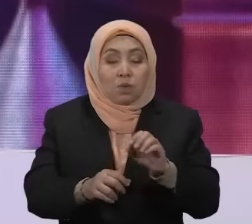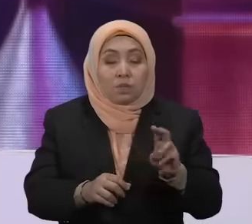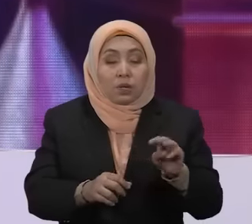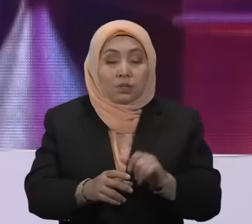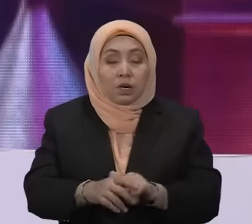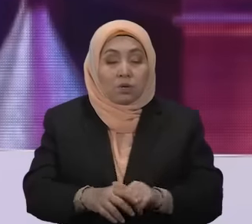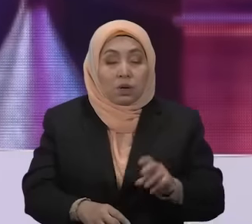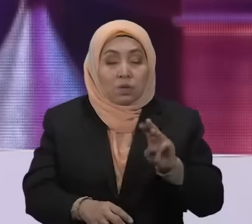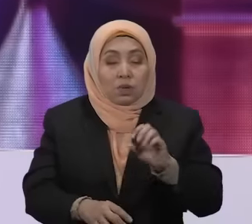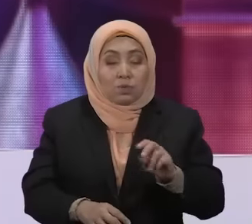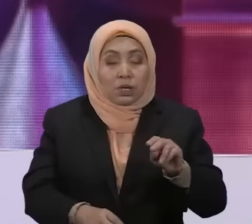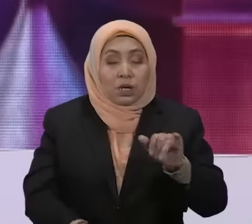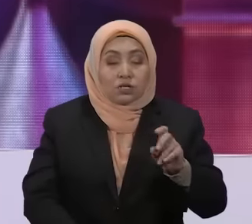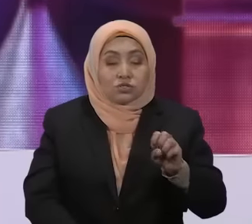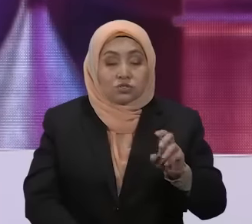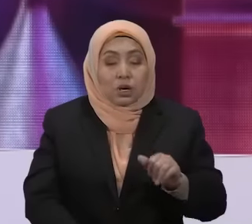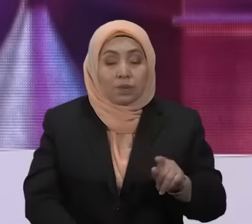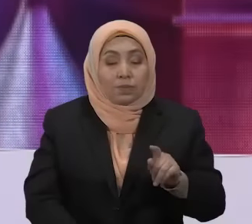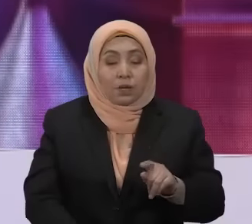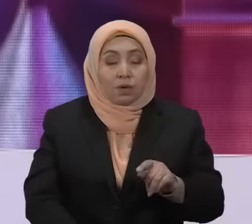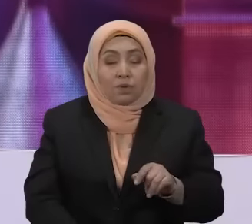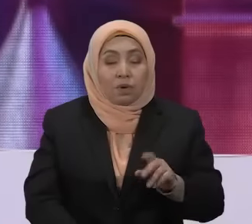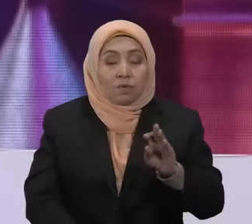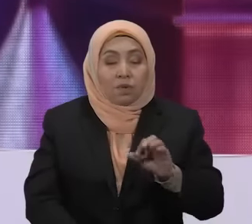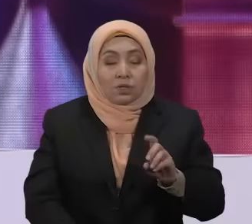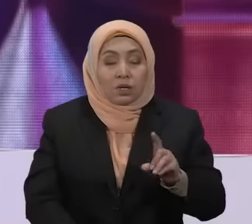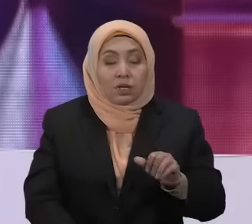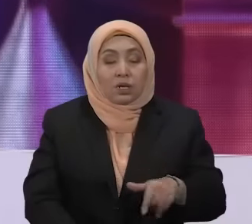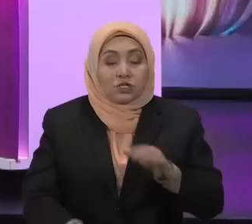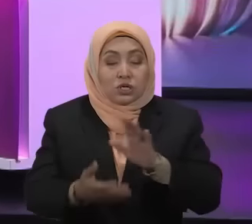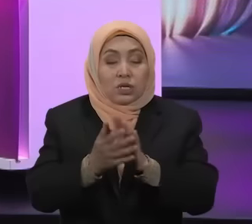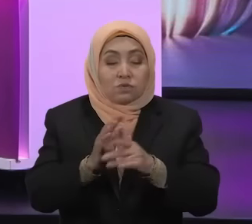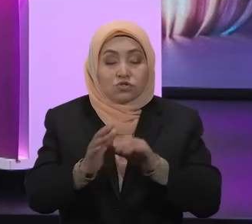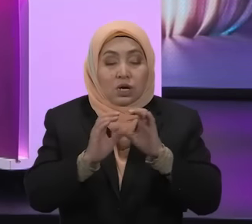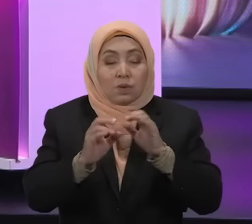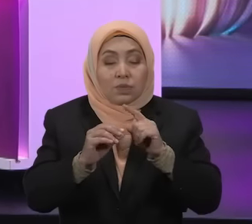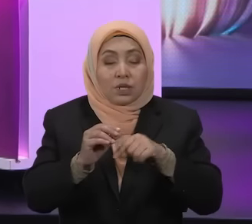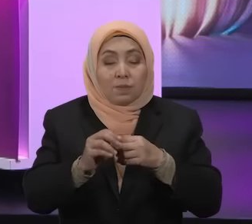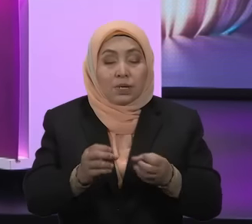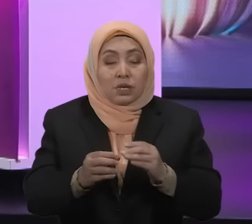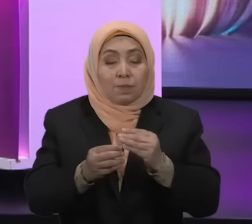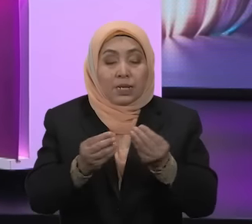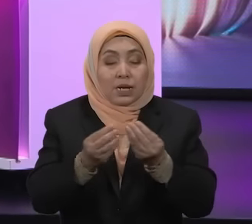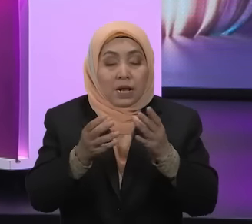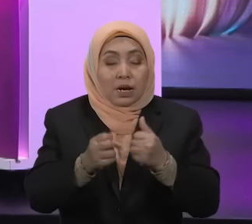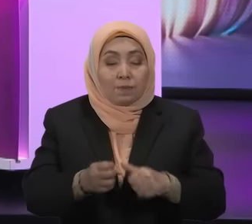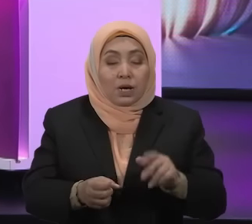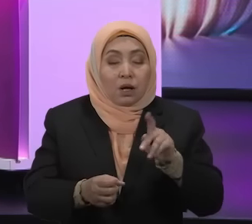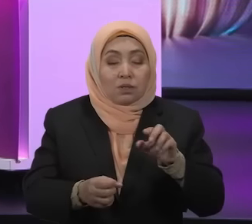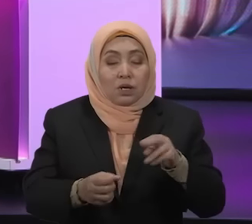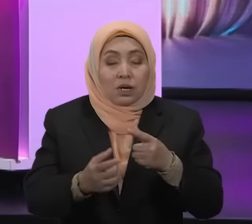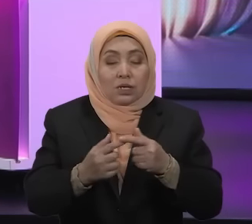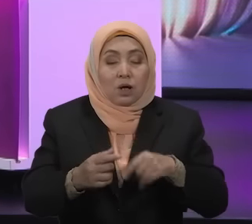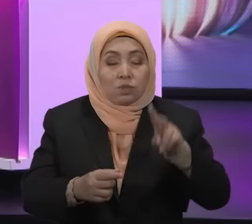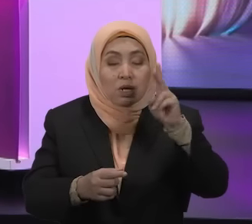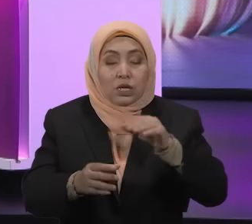Allahummaftah li abwaab rahmatik, Allahumma in apa tu? Fadli, kan? Fadli. Bila cakap tentang nak mendapatkan fadal daripada Allah SWT, pasal di